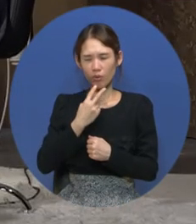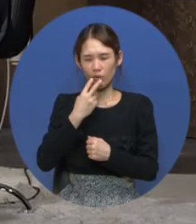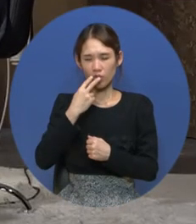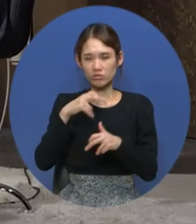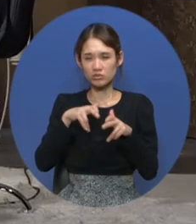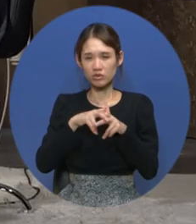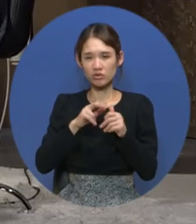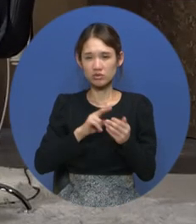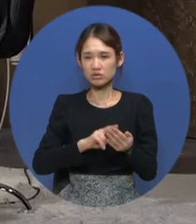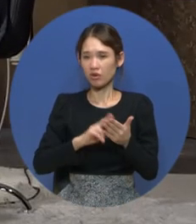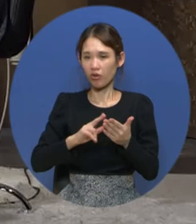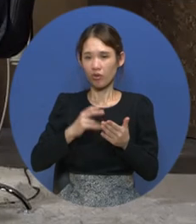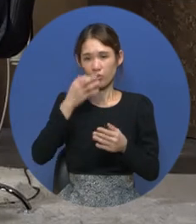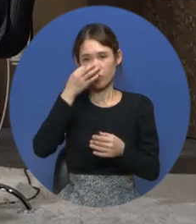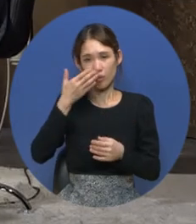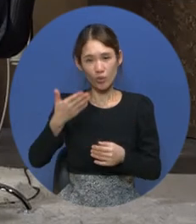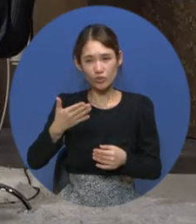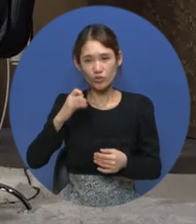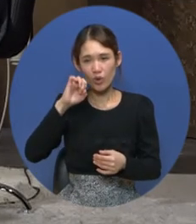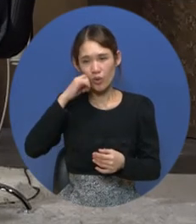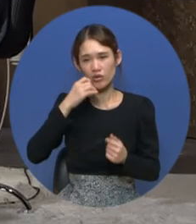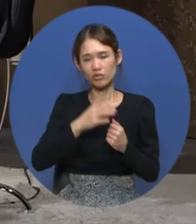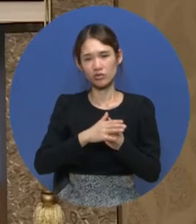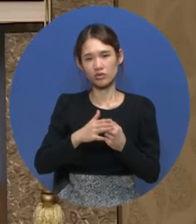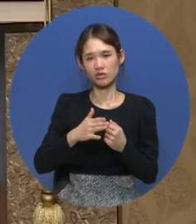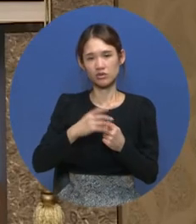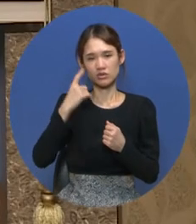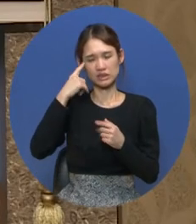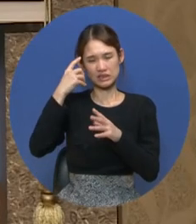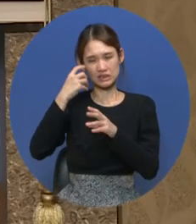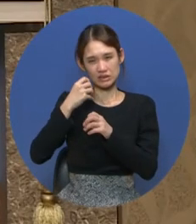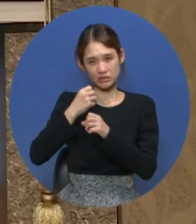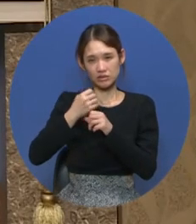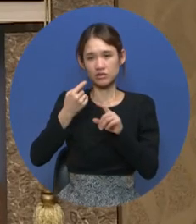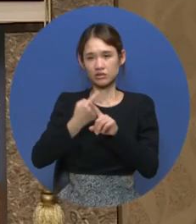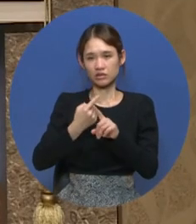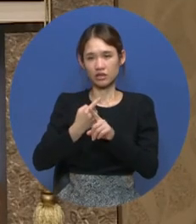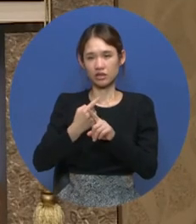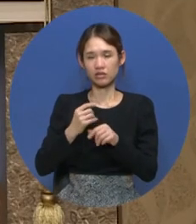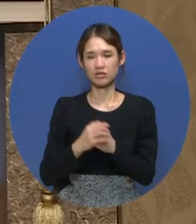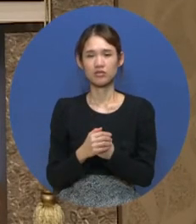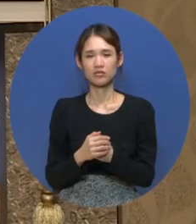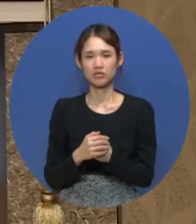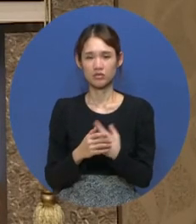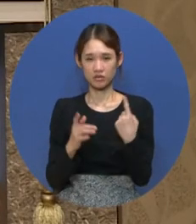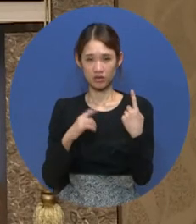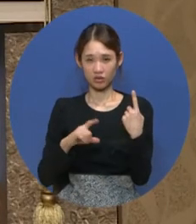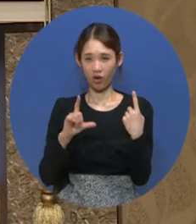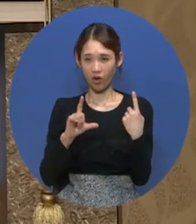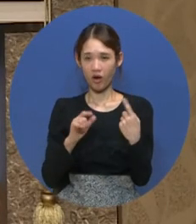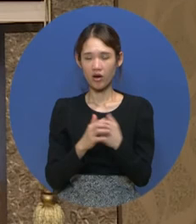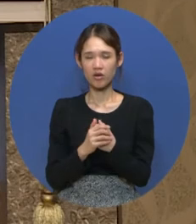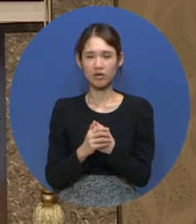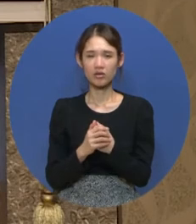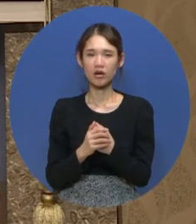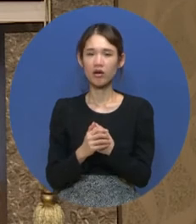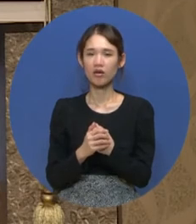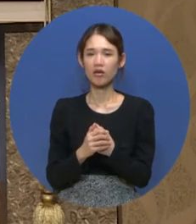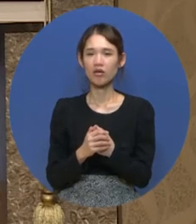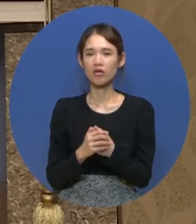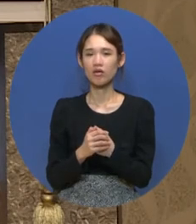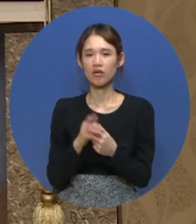것을 어떻게 드러낼 수가 없잖아요 4 건너 그런 인식 개선에 대한 부분 그리고 또 한 가지는 에 아까